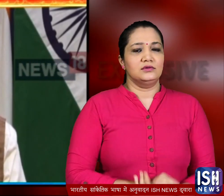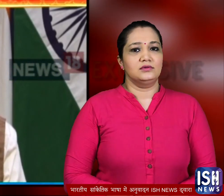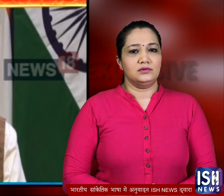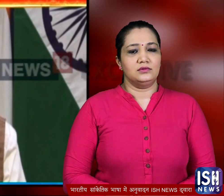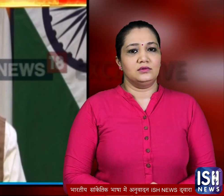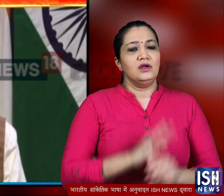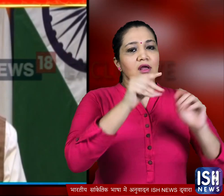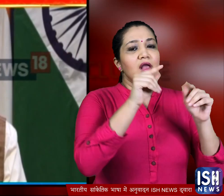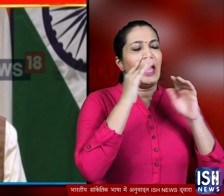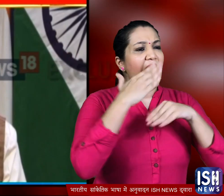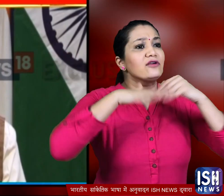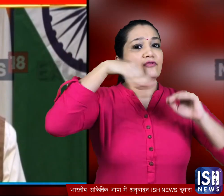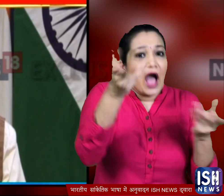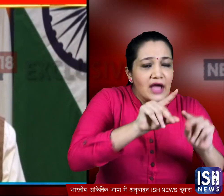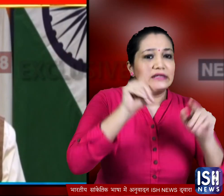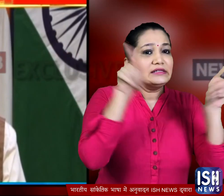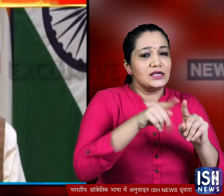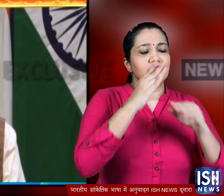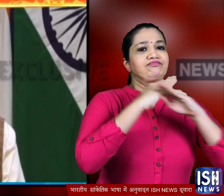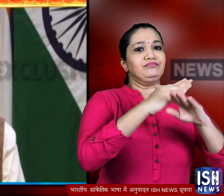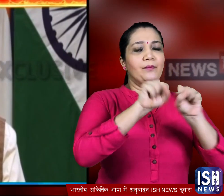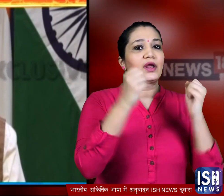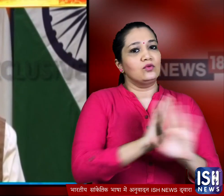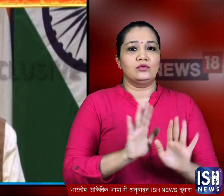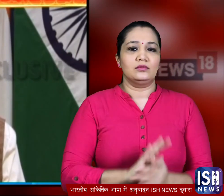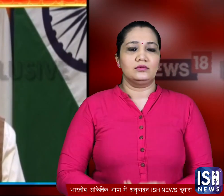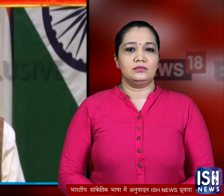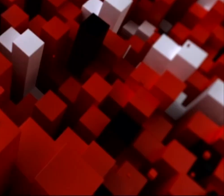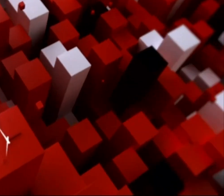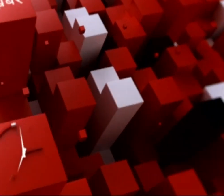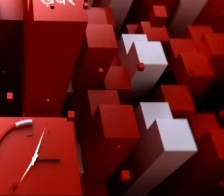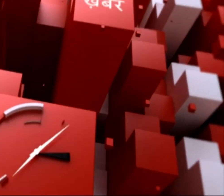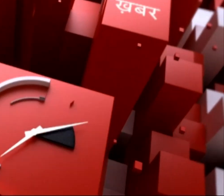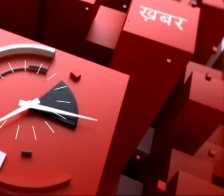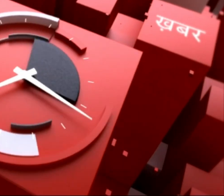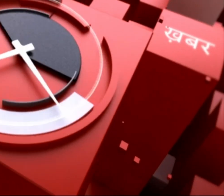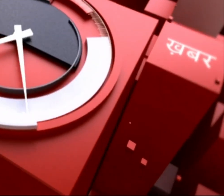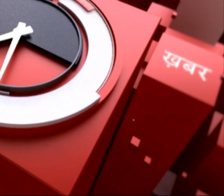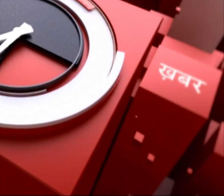investigate the incident and prevent recurrence of such breach of security.